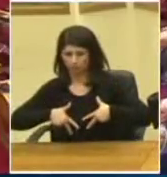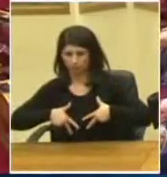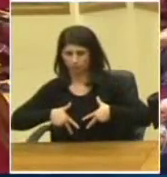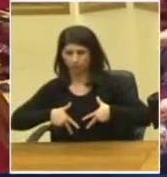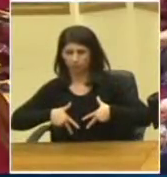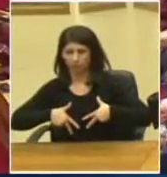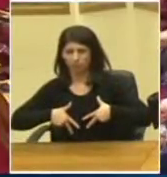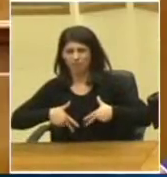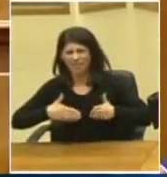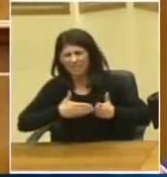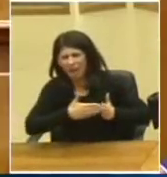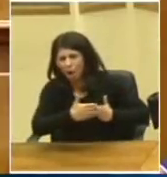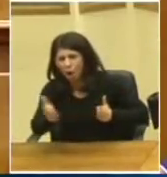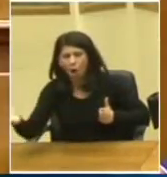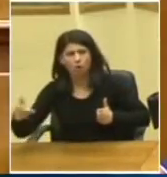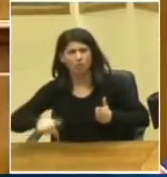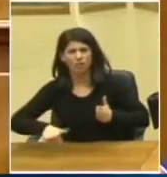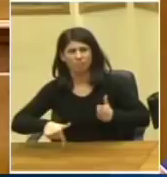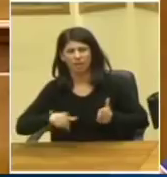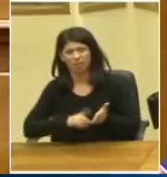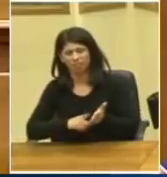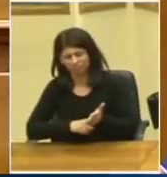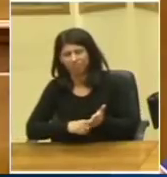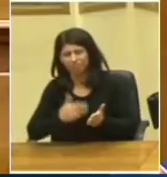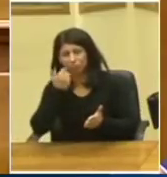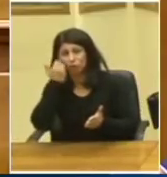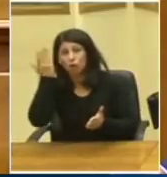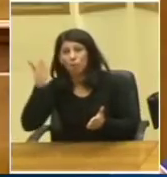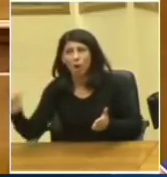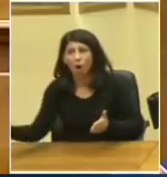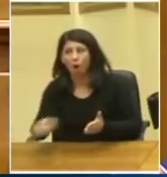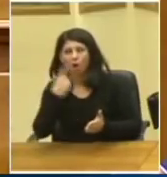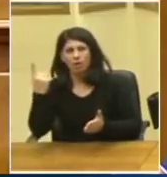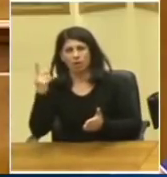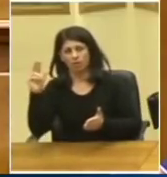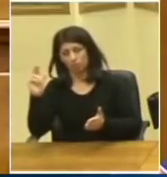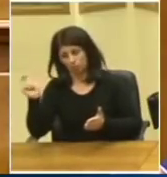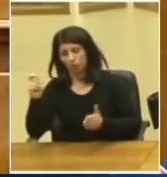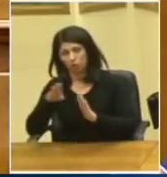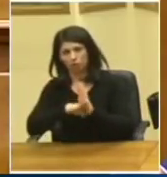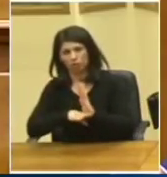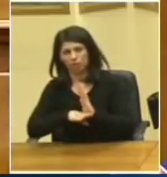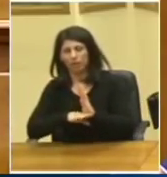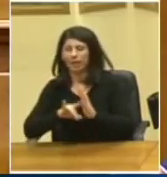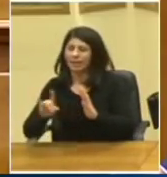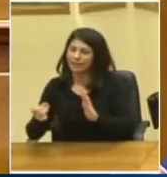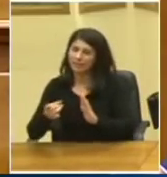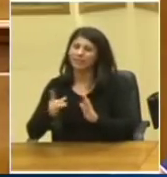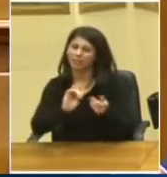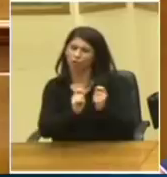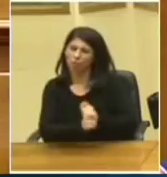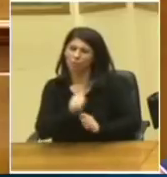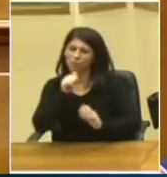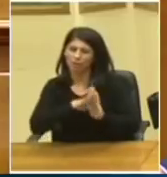που σε όλους μας σήμερα πρέπει να προκαλούν ντροπή και στο πολιτικό σύστημα, ή σε αναθεωρήσεις που